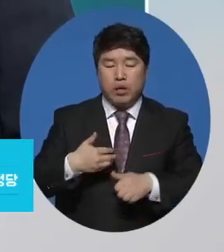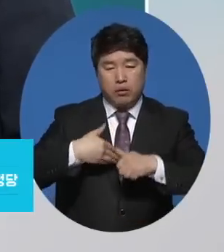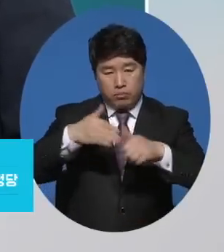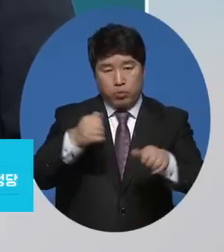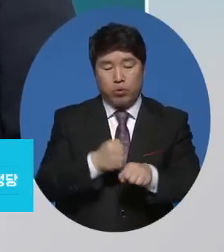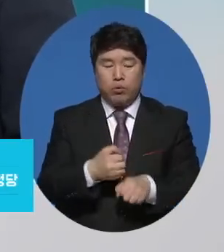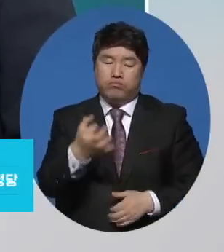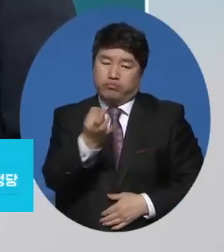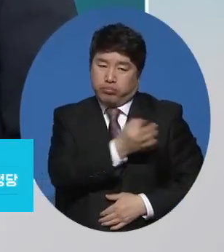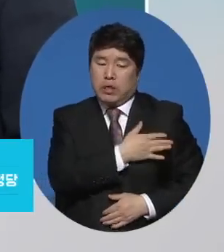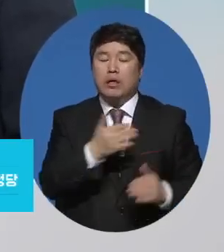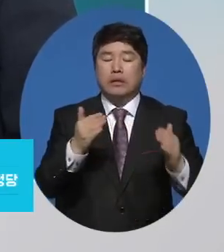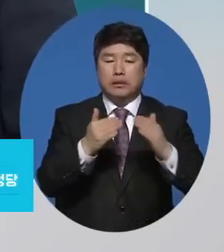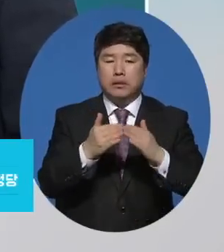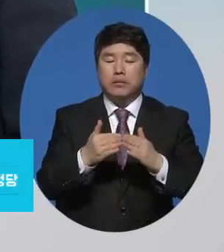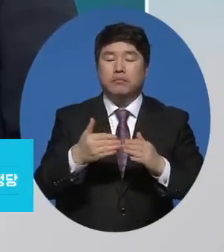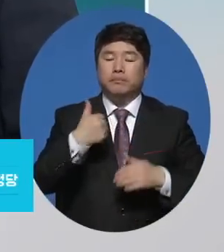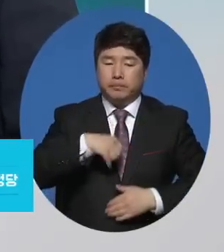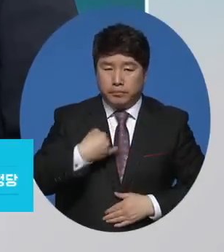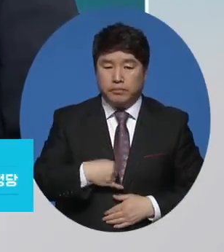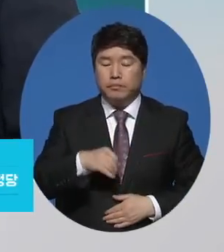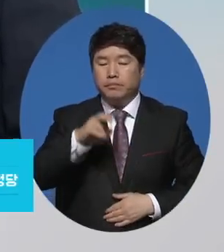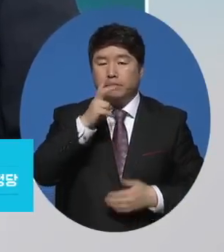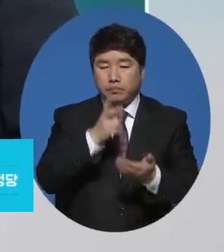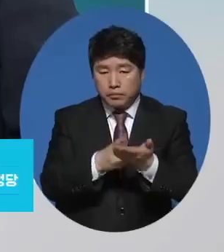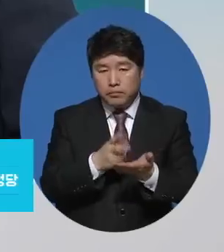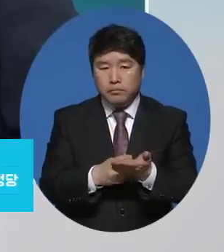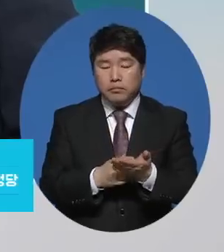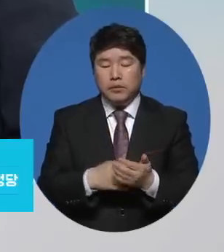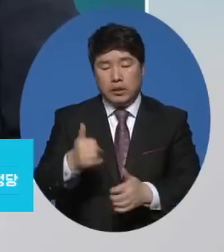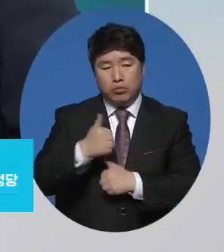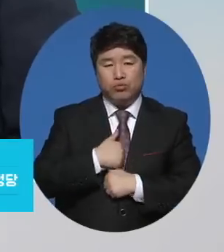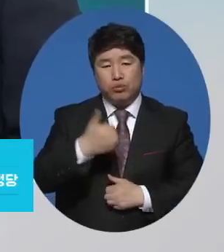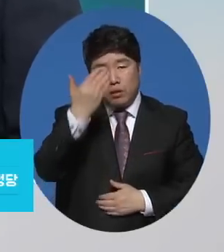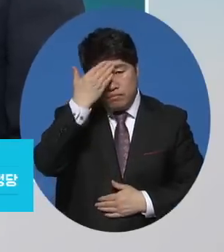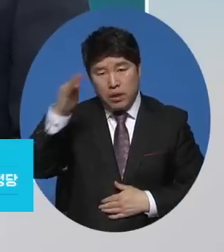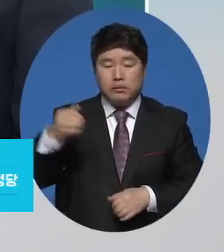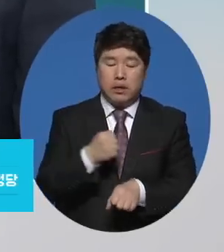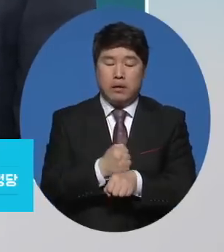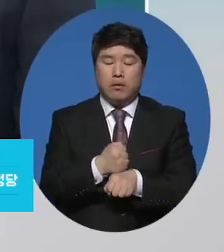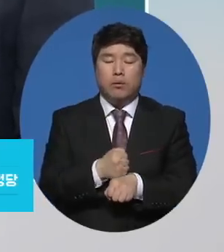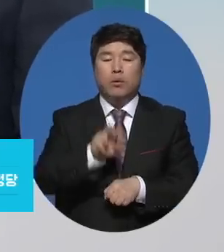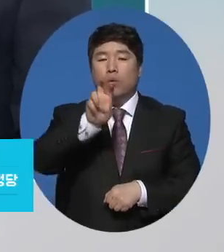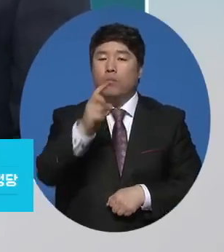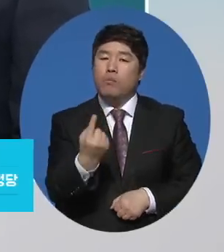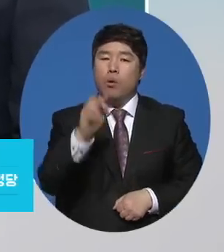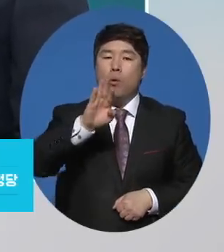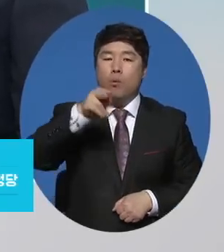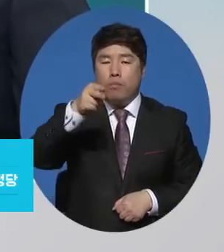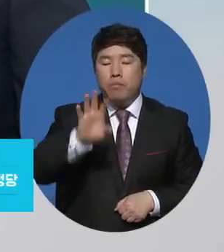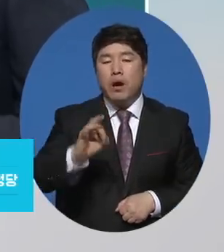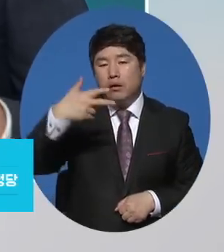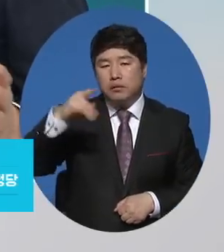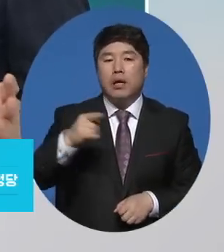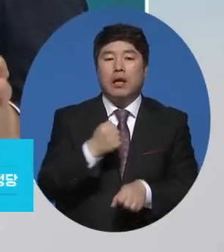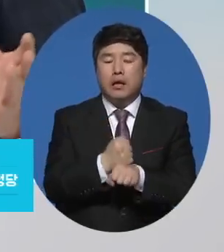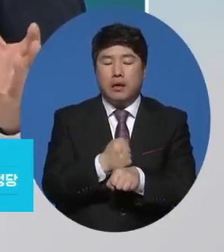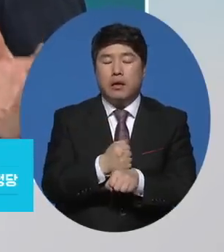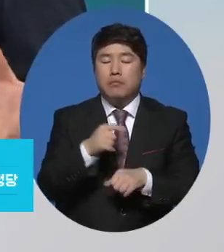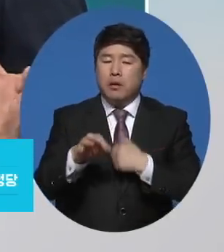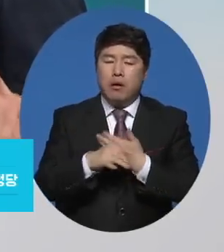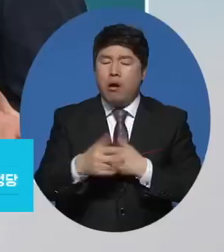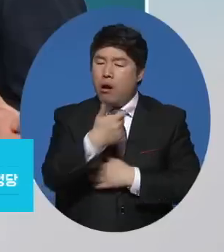자식 자식들은 합법적으로 군을 면제하는 거 또 모병제를 하면 뭐 그 그 예산